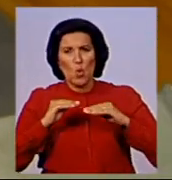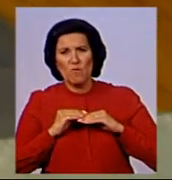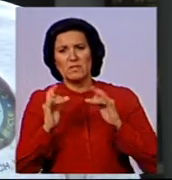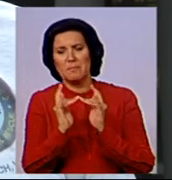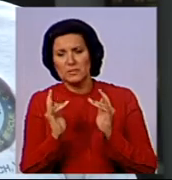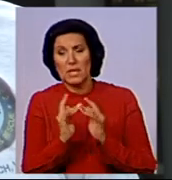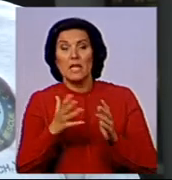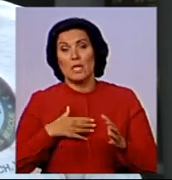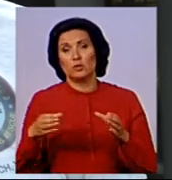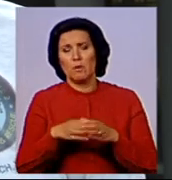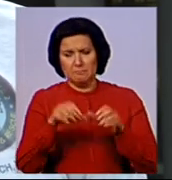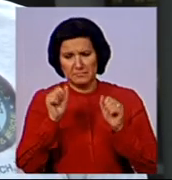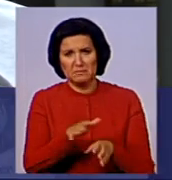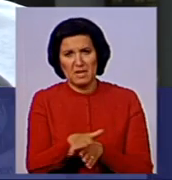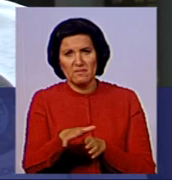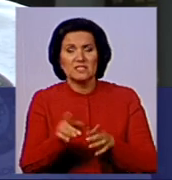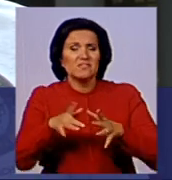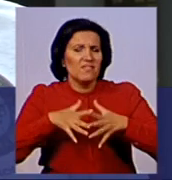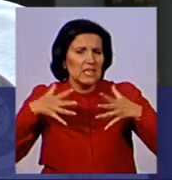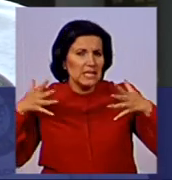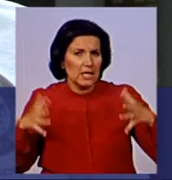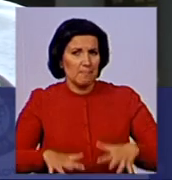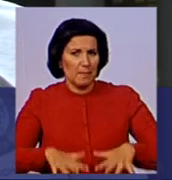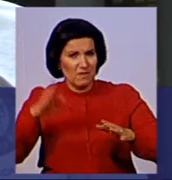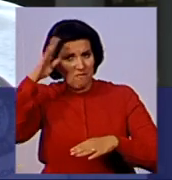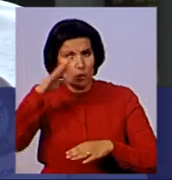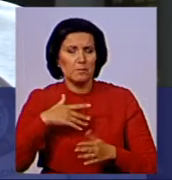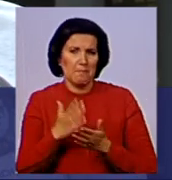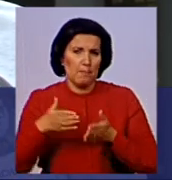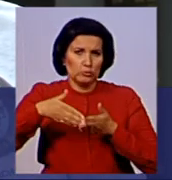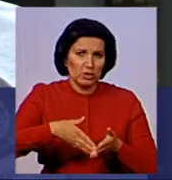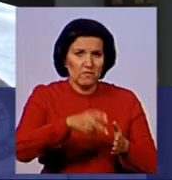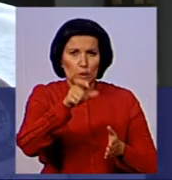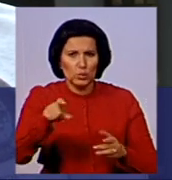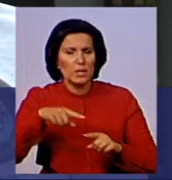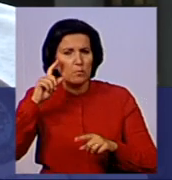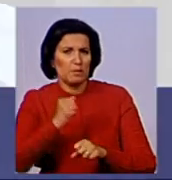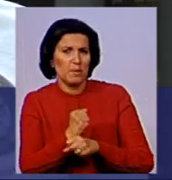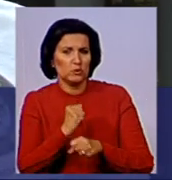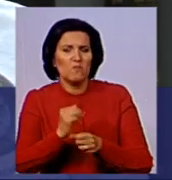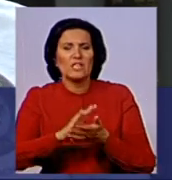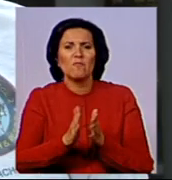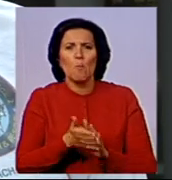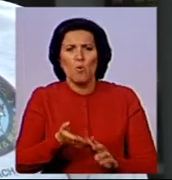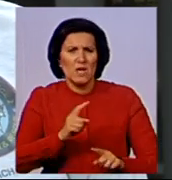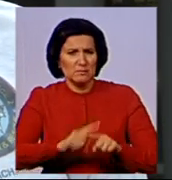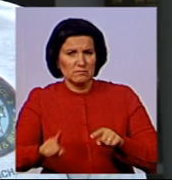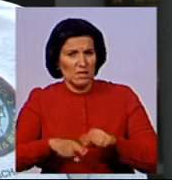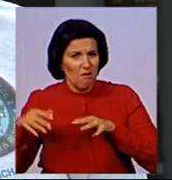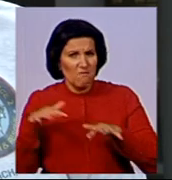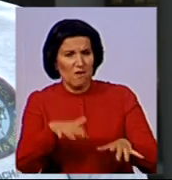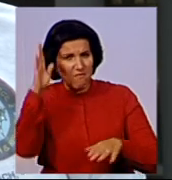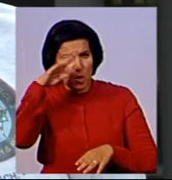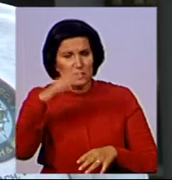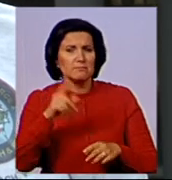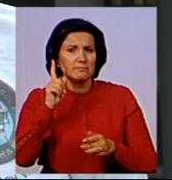ліжка. Наша команда здатна справлятися з великим напливом води. Ми маємо човни та людей, які вміють працювати в умовах стрімкої води та ознайомлені